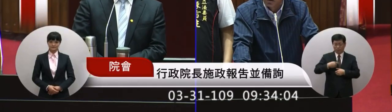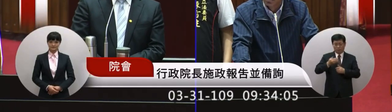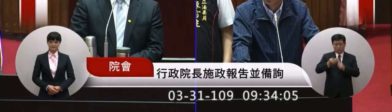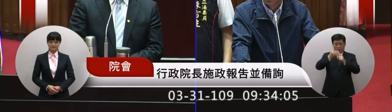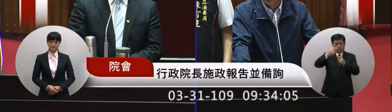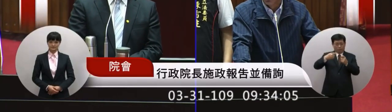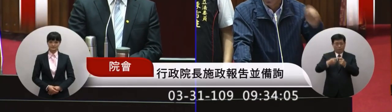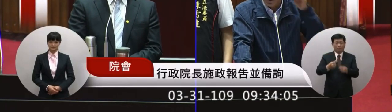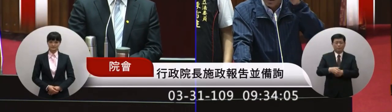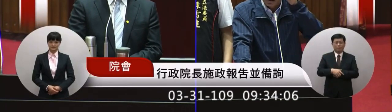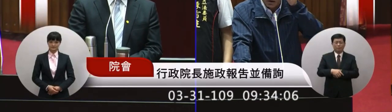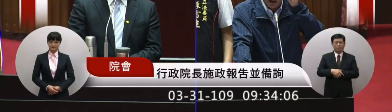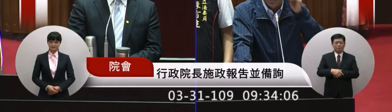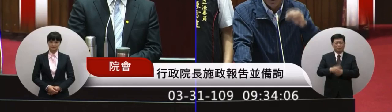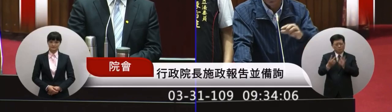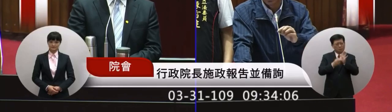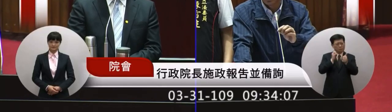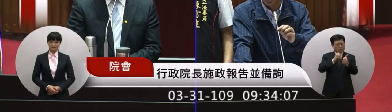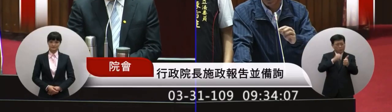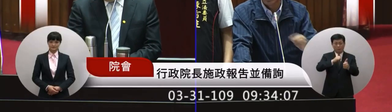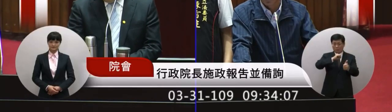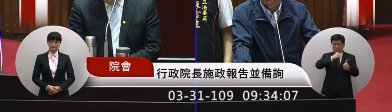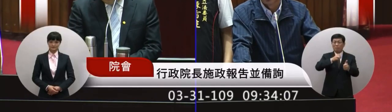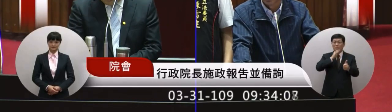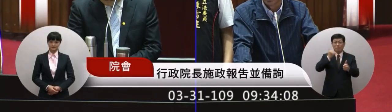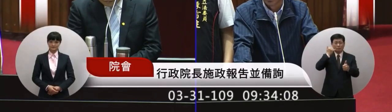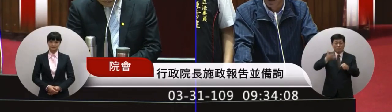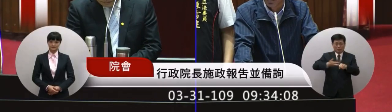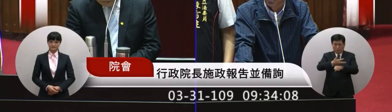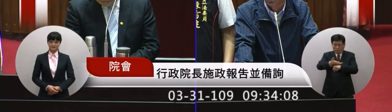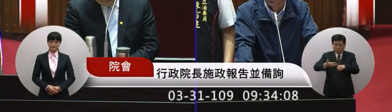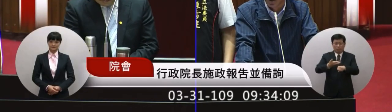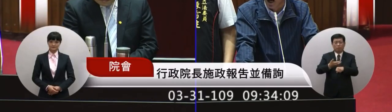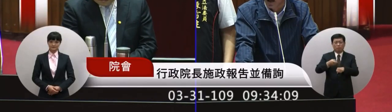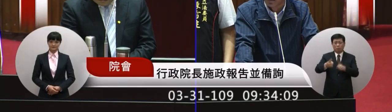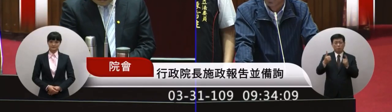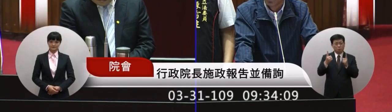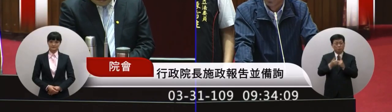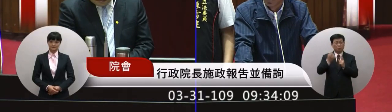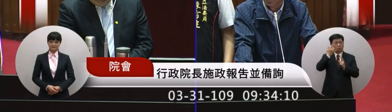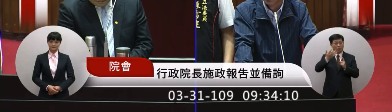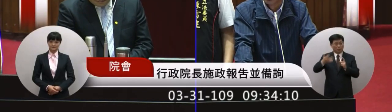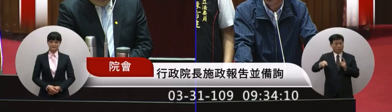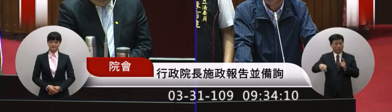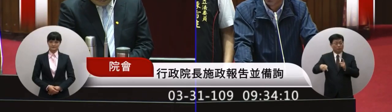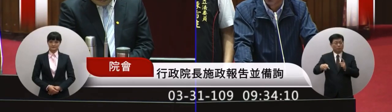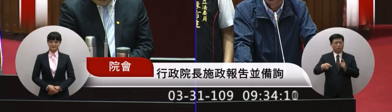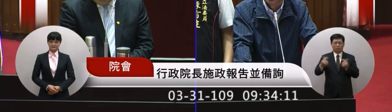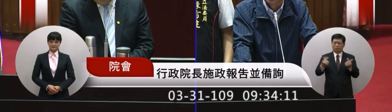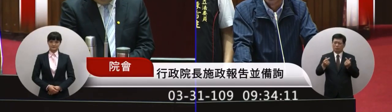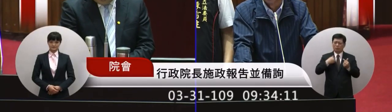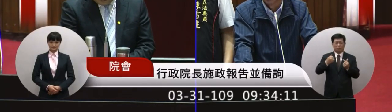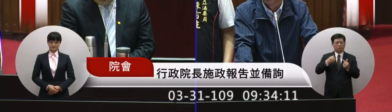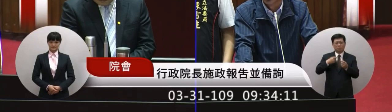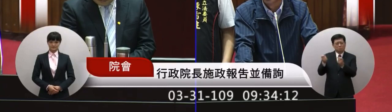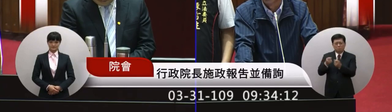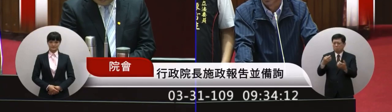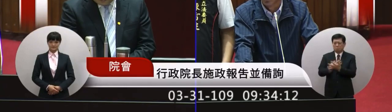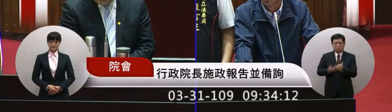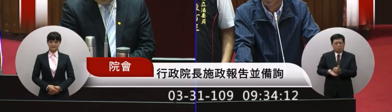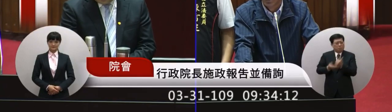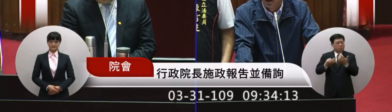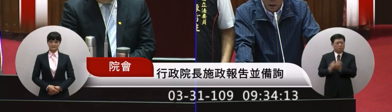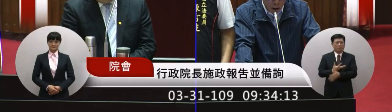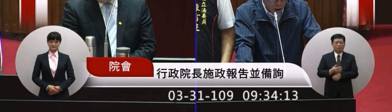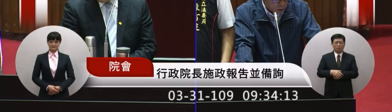年哈，我一直在强调台湾是一个海岛，可是台湾对于海，却不够亲近，也不够尊重